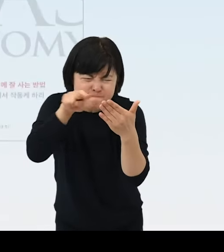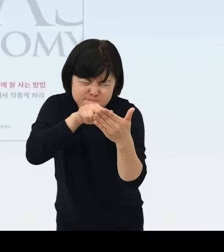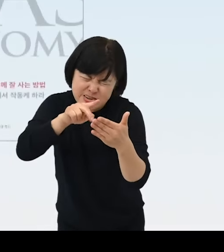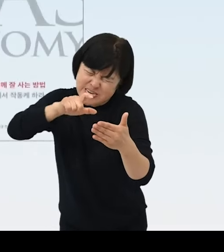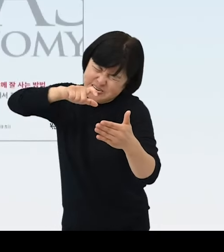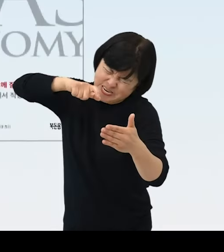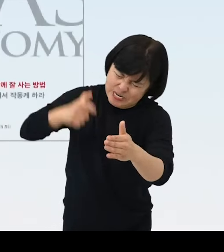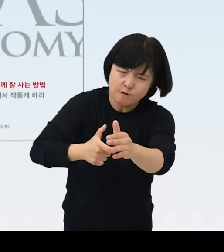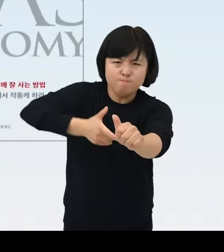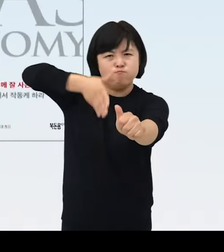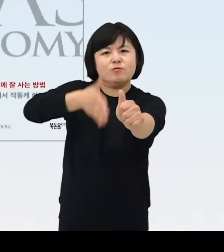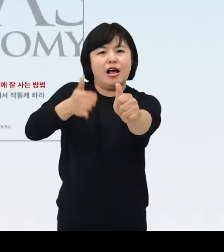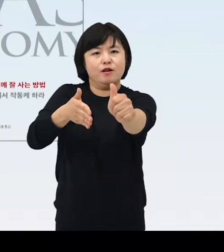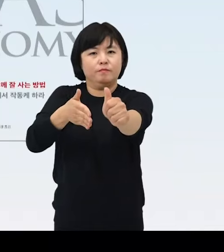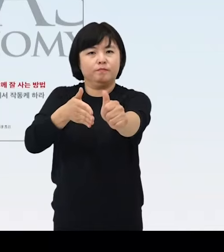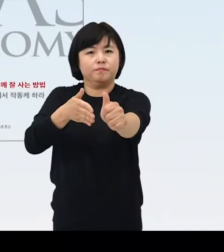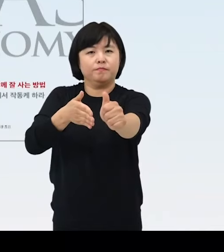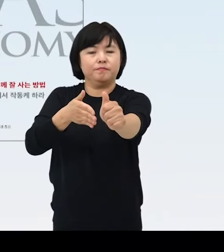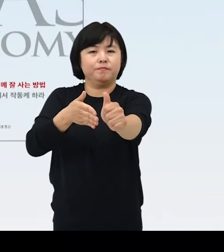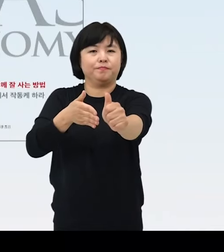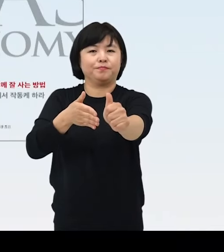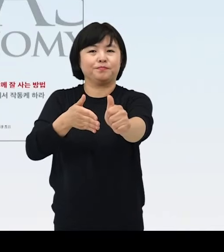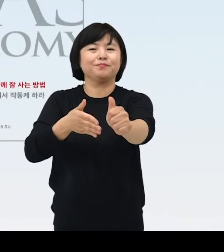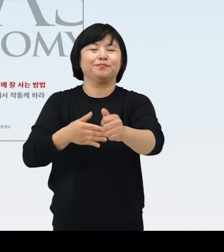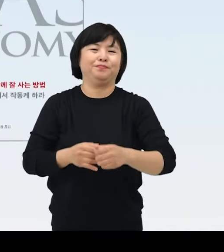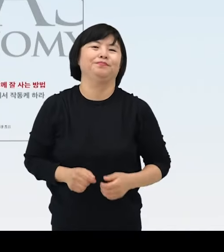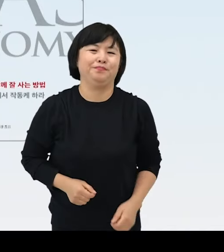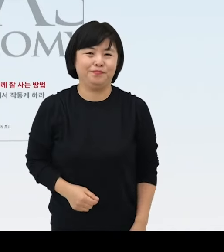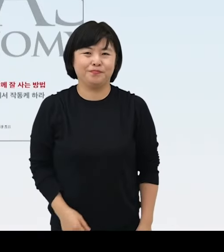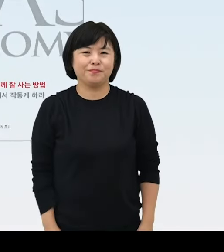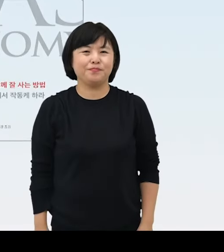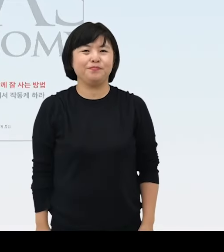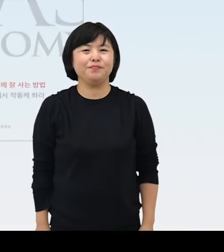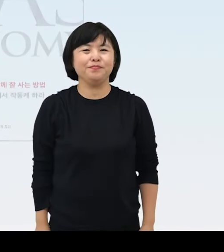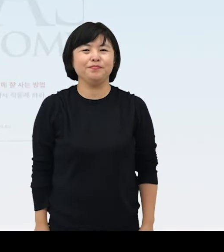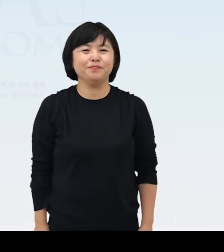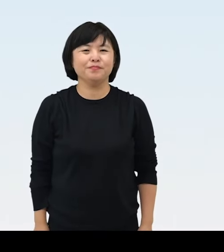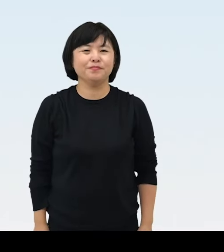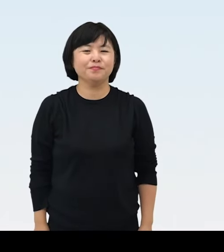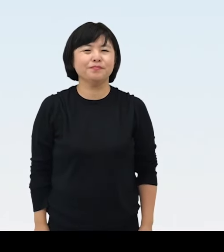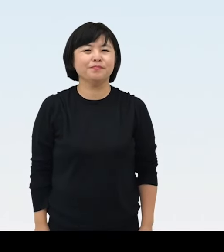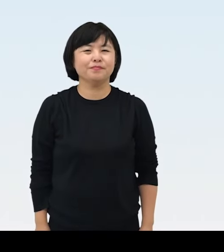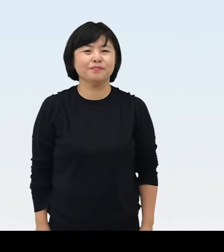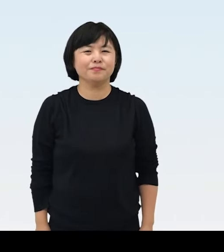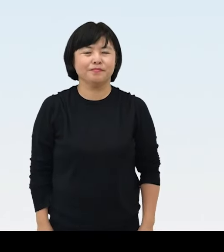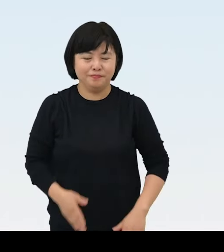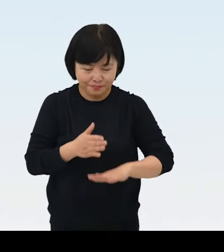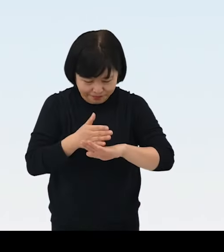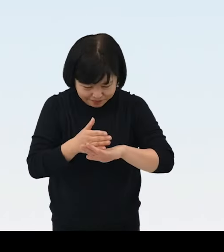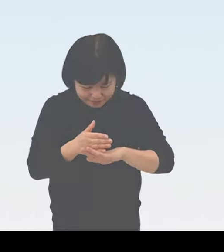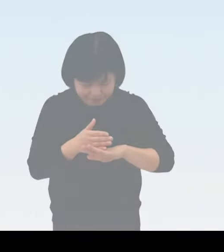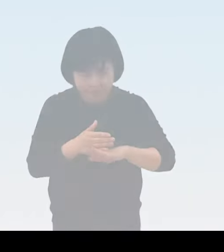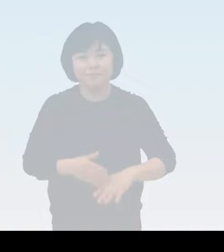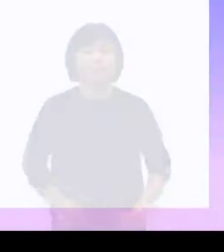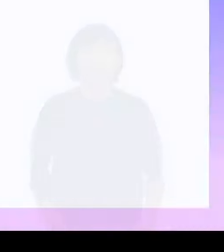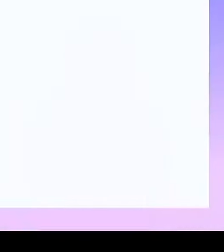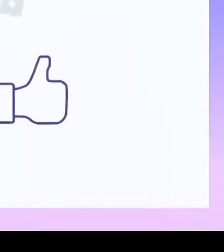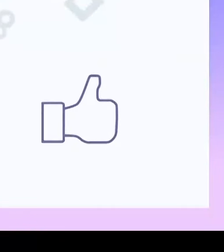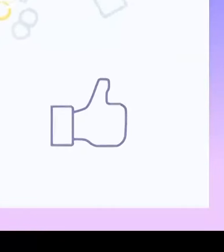이 책을 한번 정독을 해보시기를 강력하게 권하고 싶습니다. 네, 감사합니다. 예, 감사합니다.